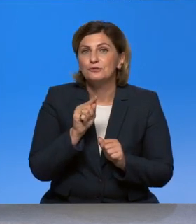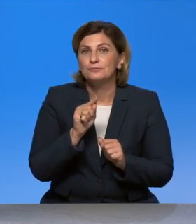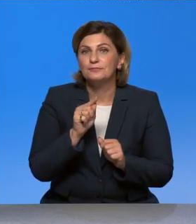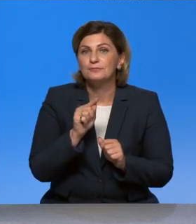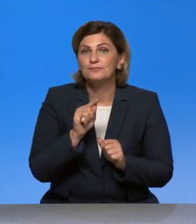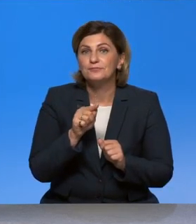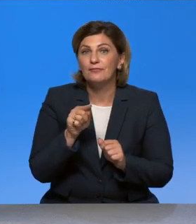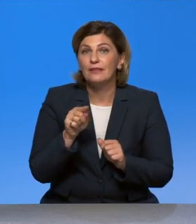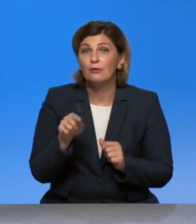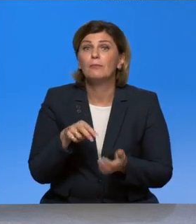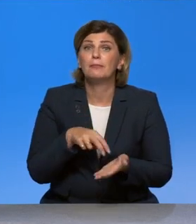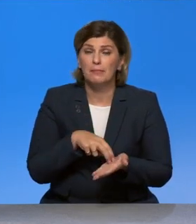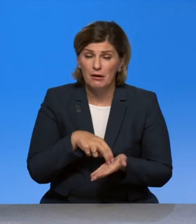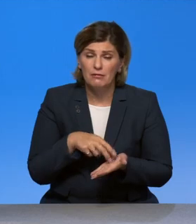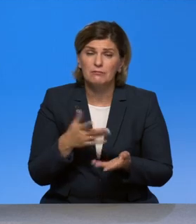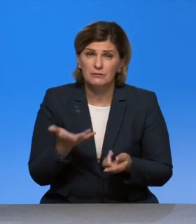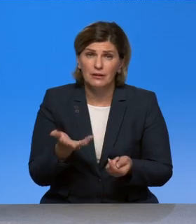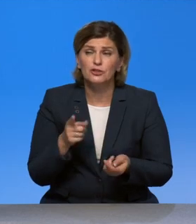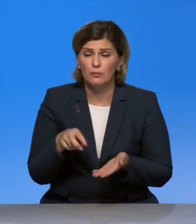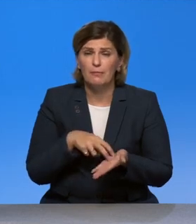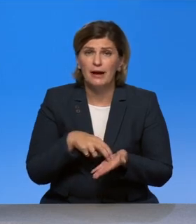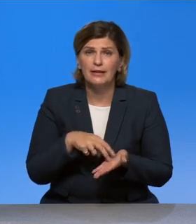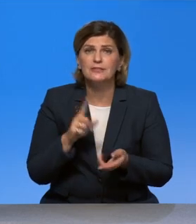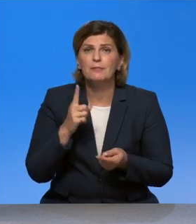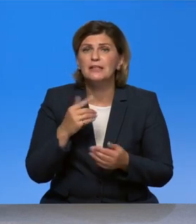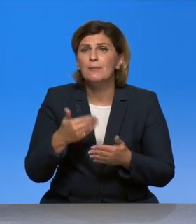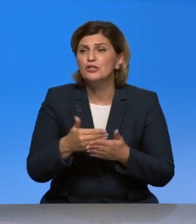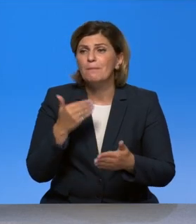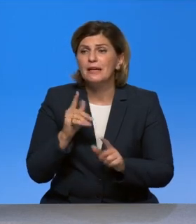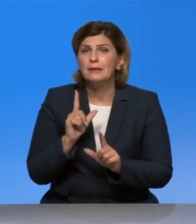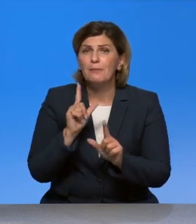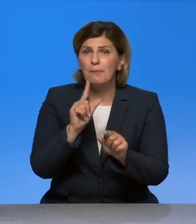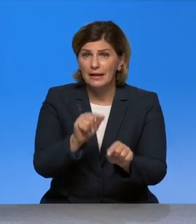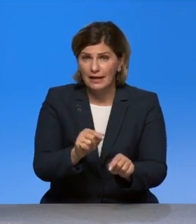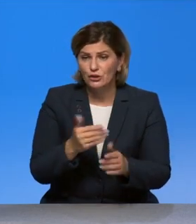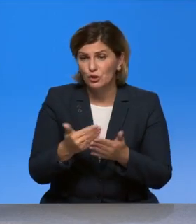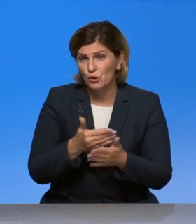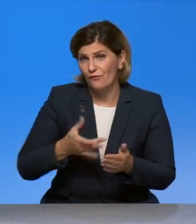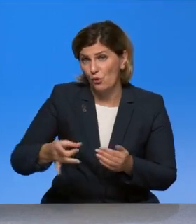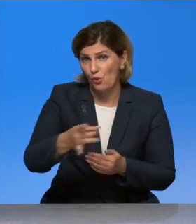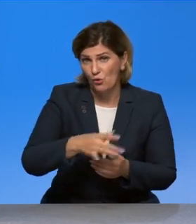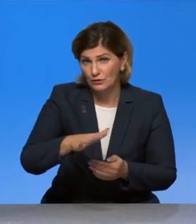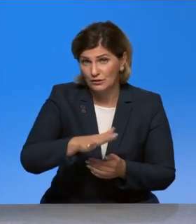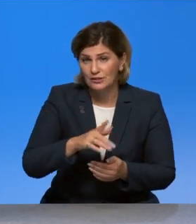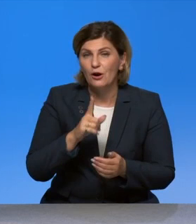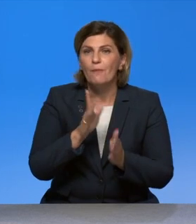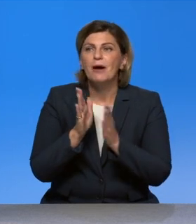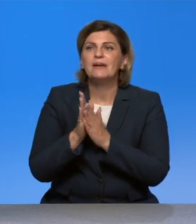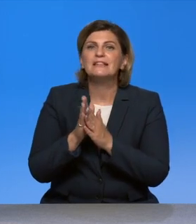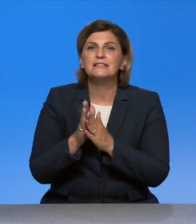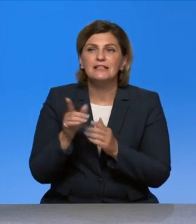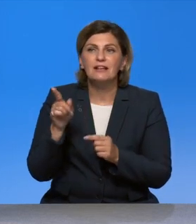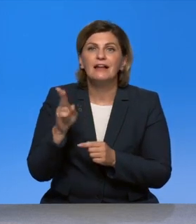И боялся, конечно, он. Почему боялся? Потому что перед отправлением на Новую Гвинею он попросил великого князя Константина,